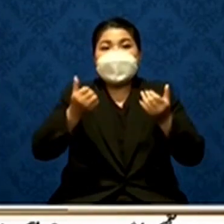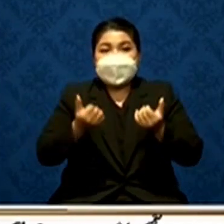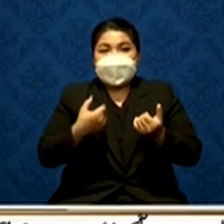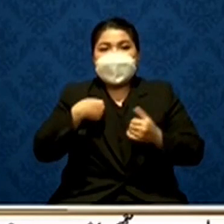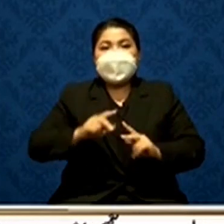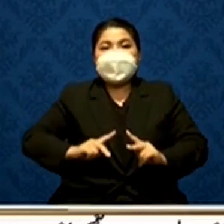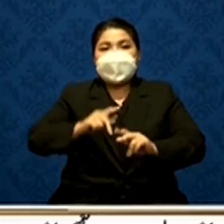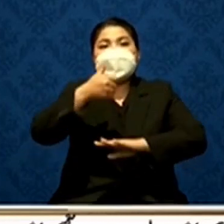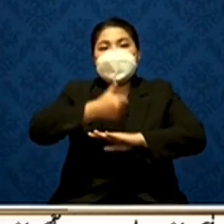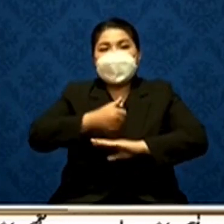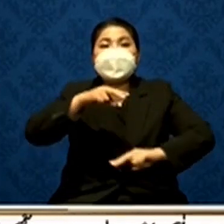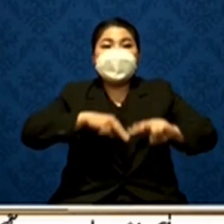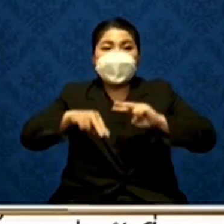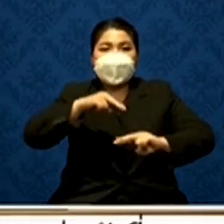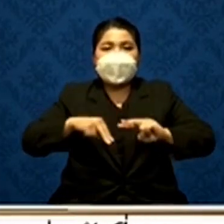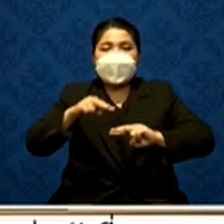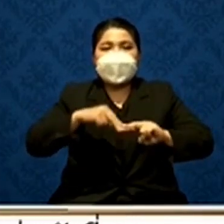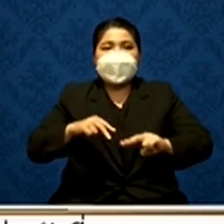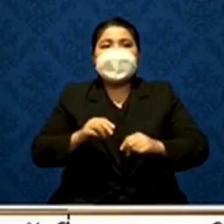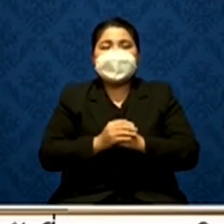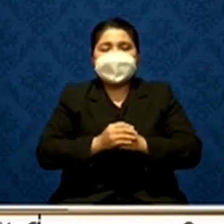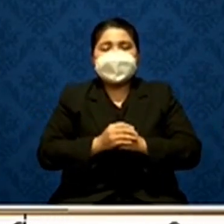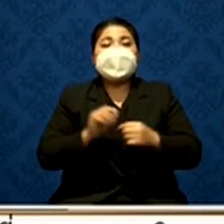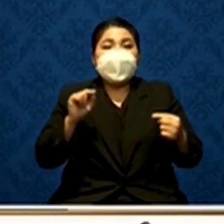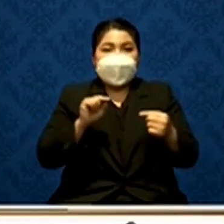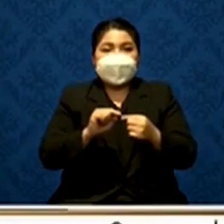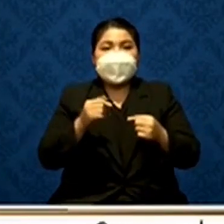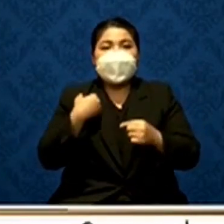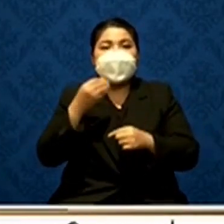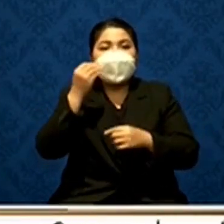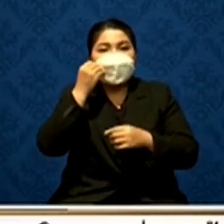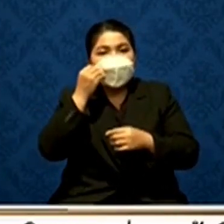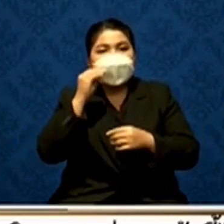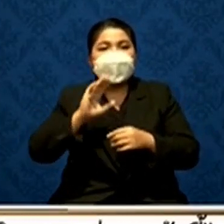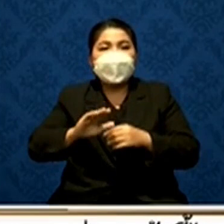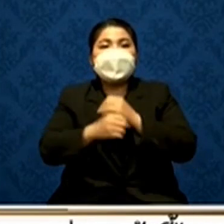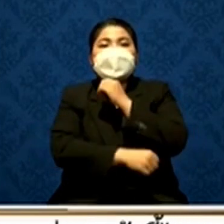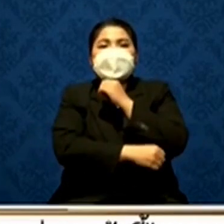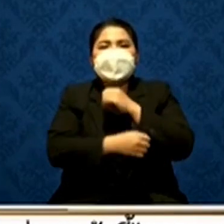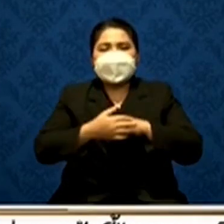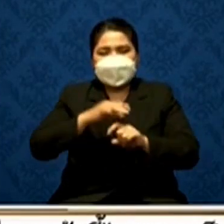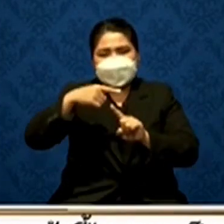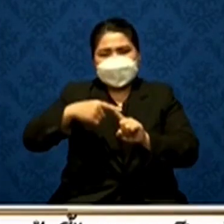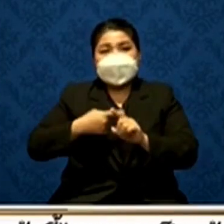มากํากรับดูแลการแ่ห็ชาินั้นในเดอนแรก ที่เราเข้ไป